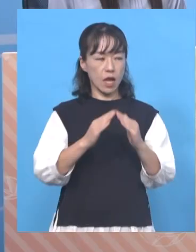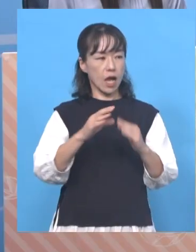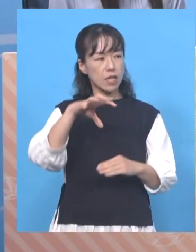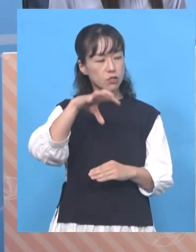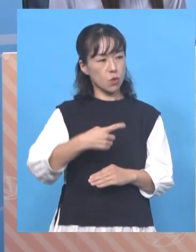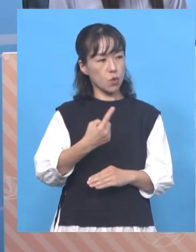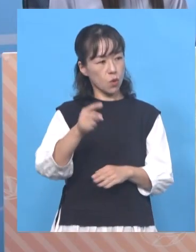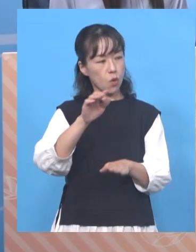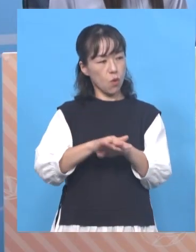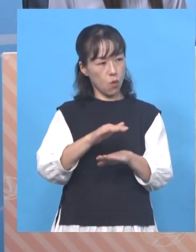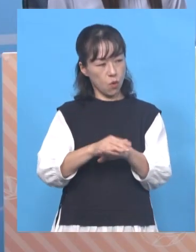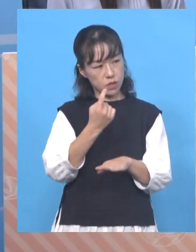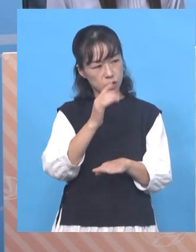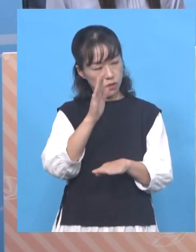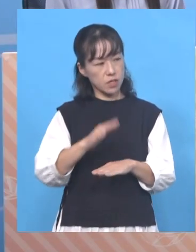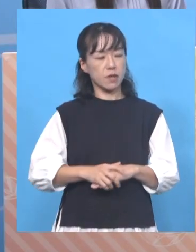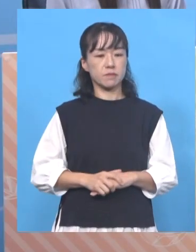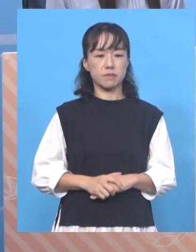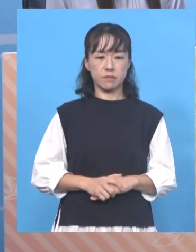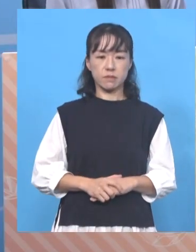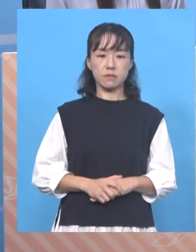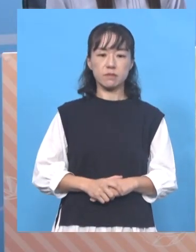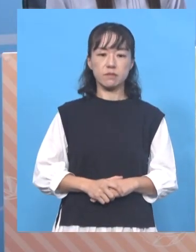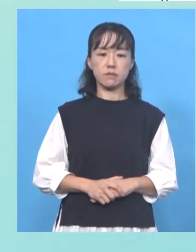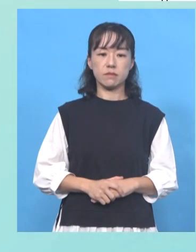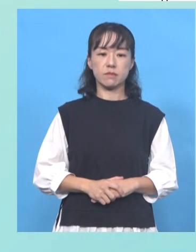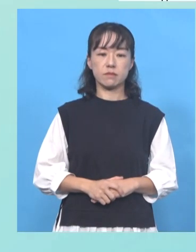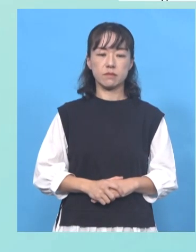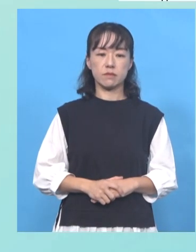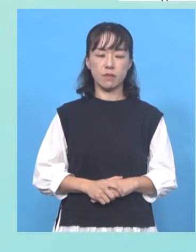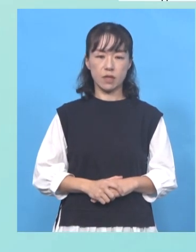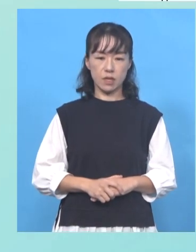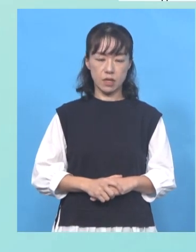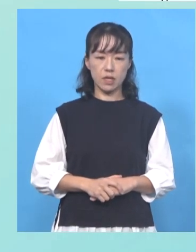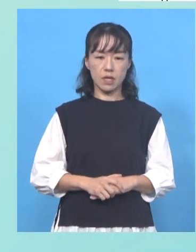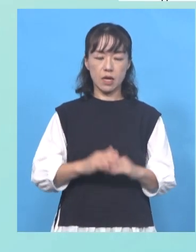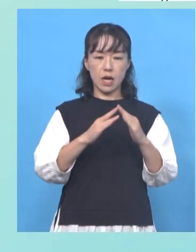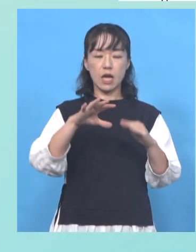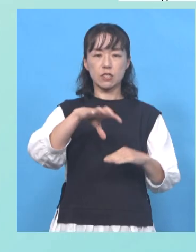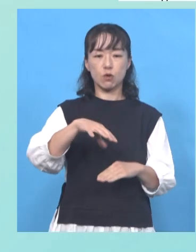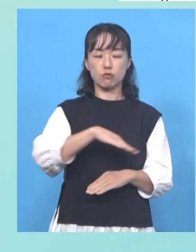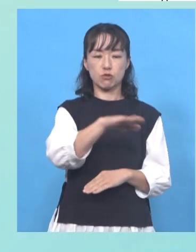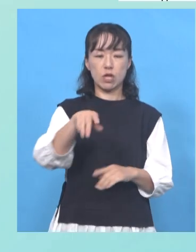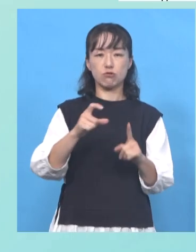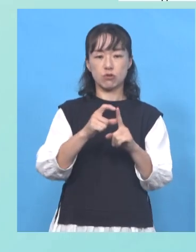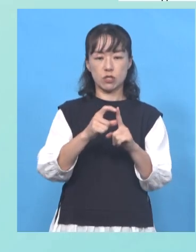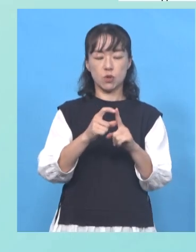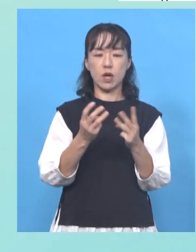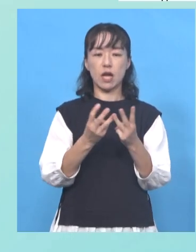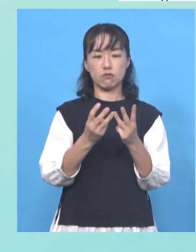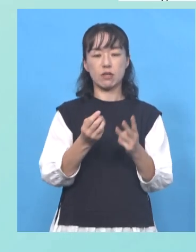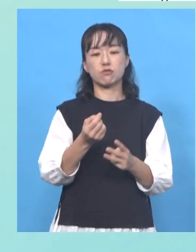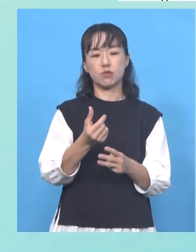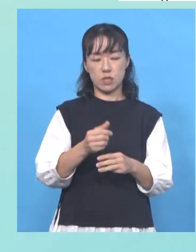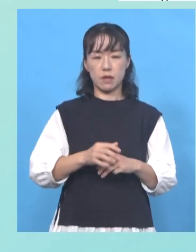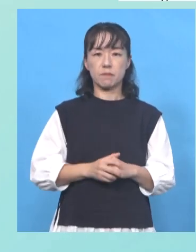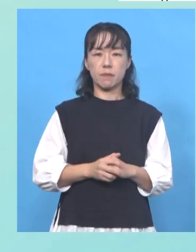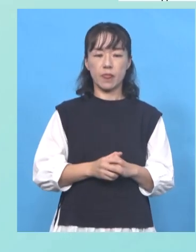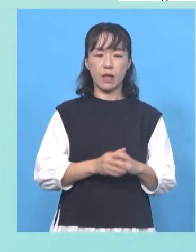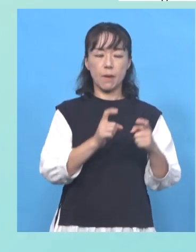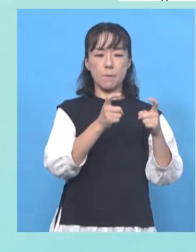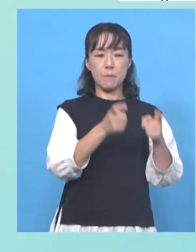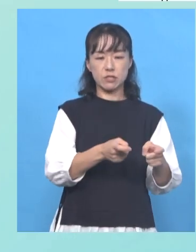アクセスについてお願いします。 はい、会場周辺の駐車場は限られていますので、ちょこっとバスや近江鉄